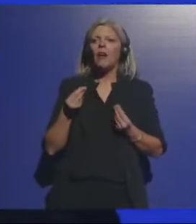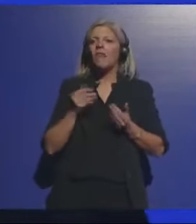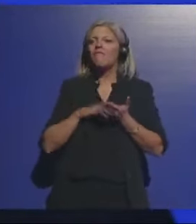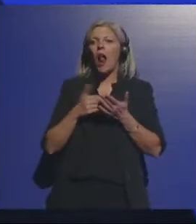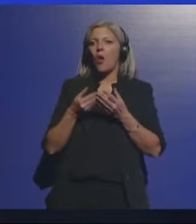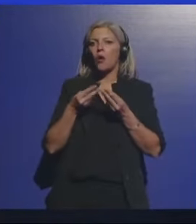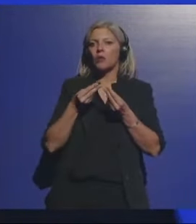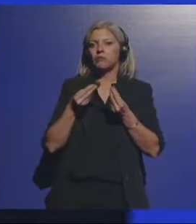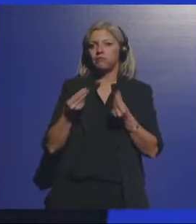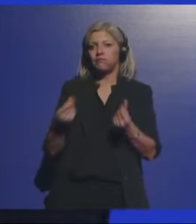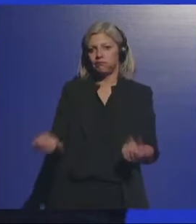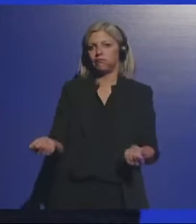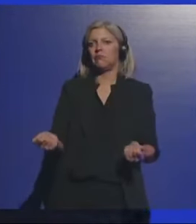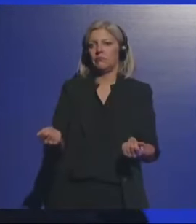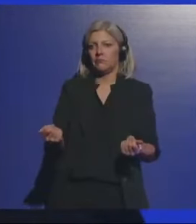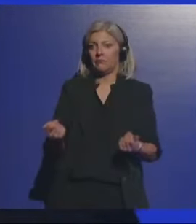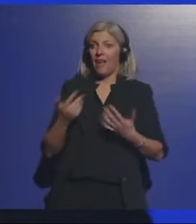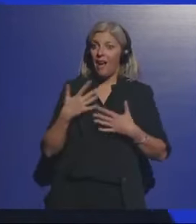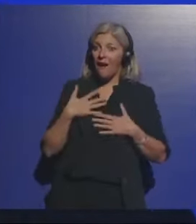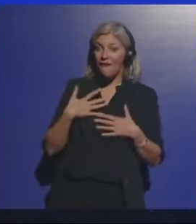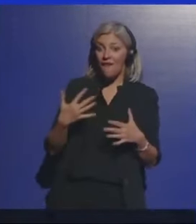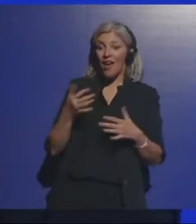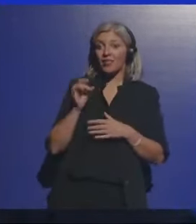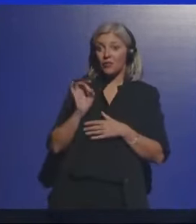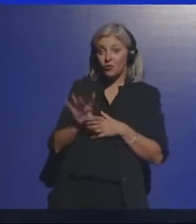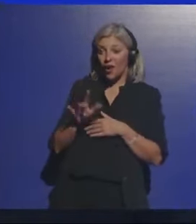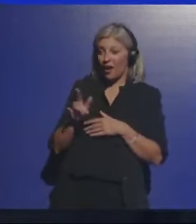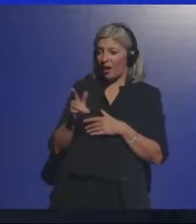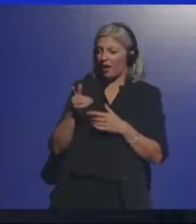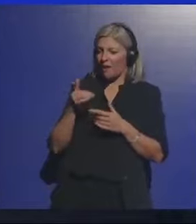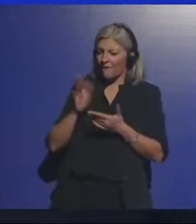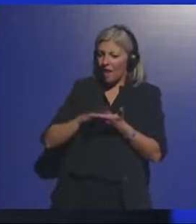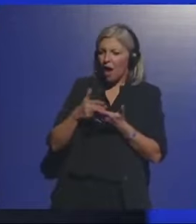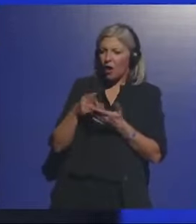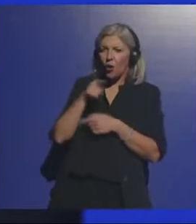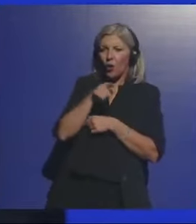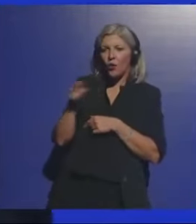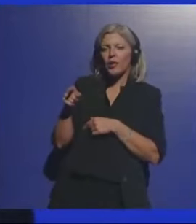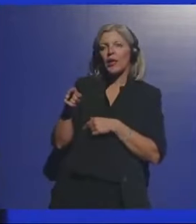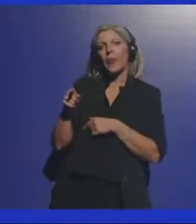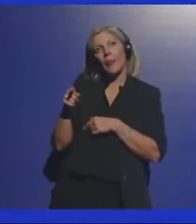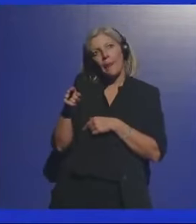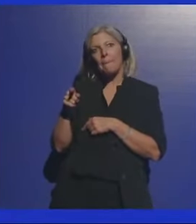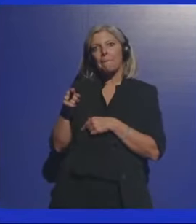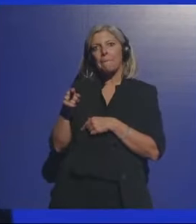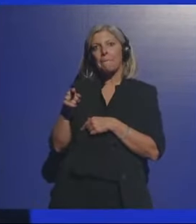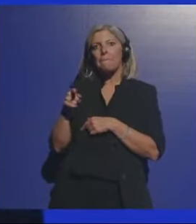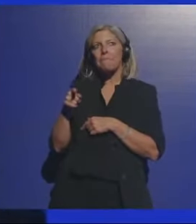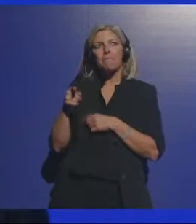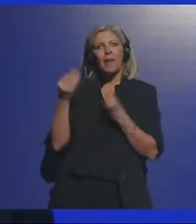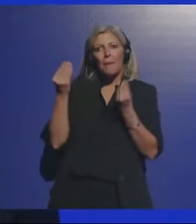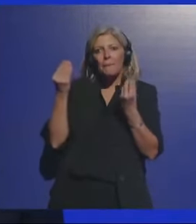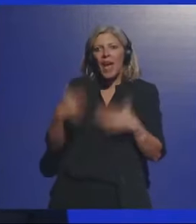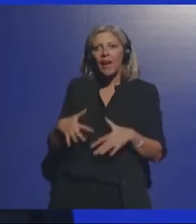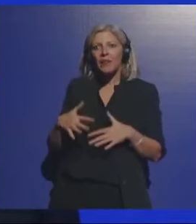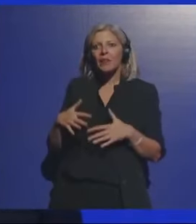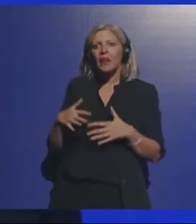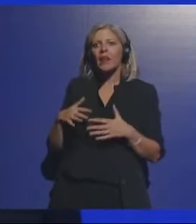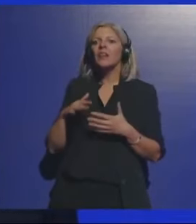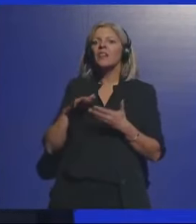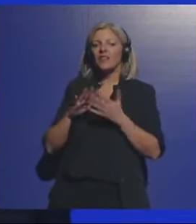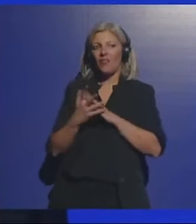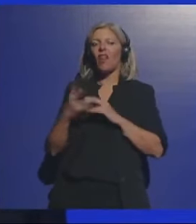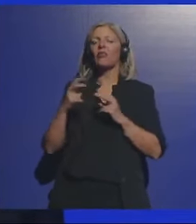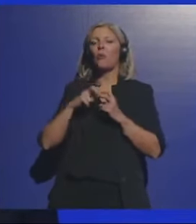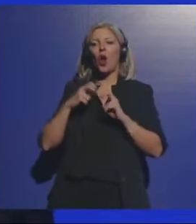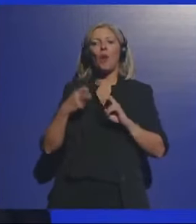e se le cose che abbiamo e gli affetti che abbiamo non hanno valore se le cose che ci stanno attorno perdono di valore Guardate che poi Potreste avere grossi